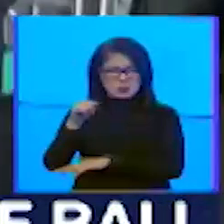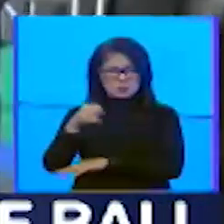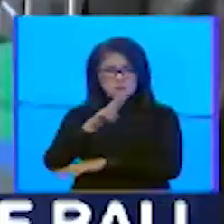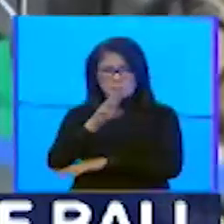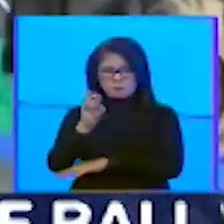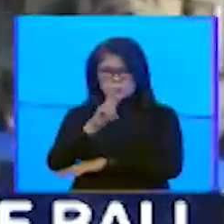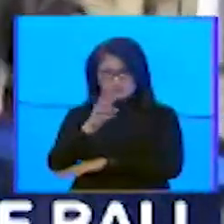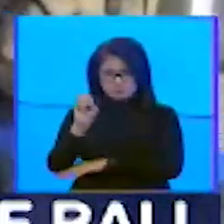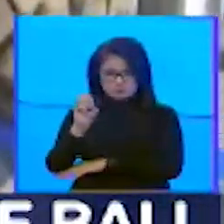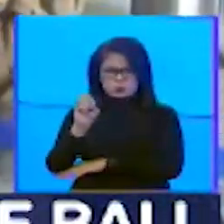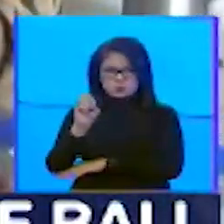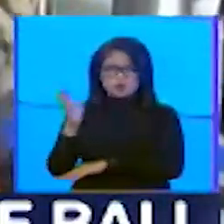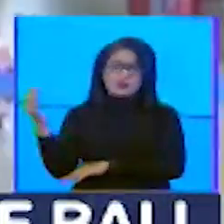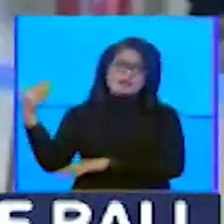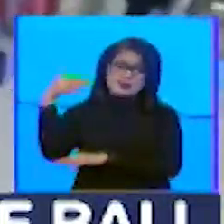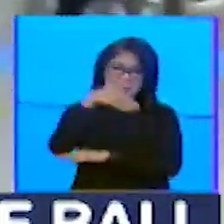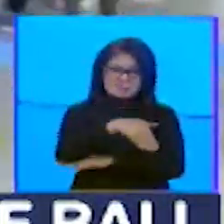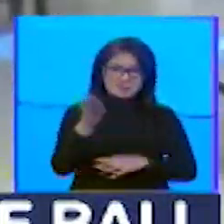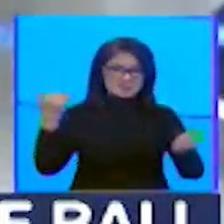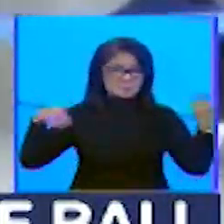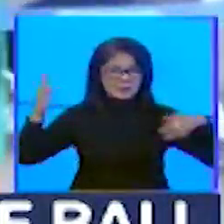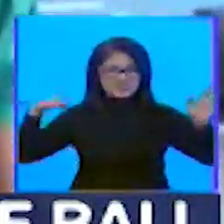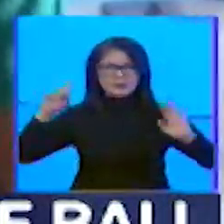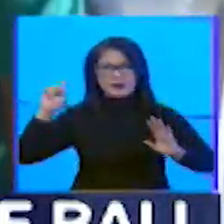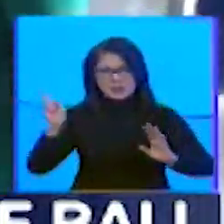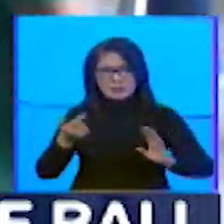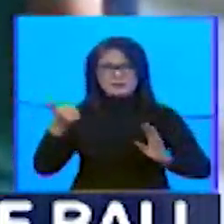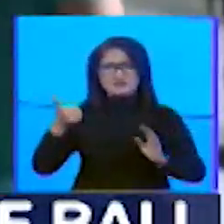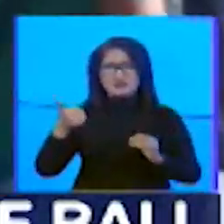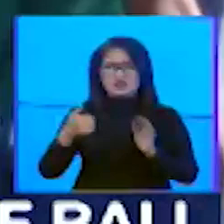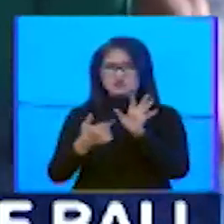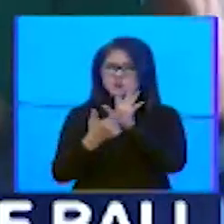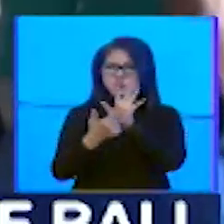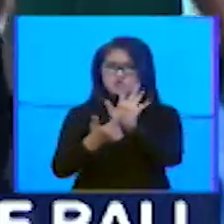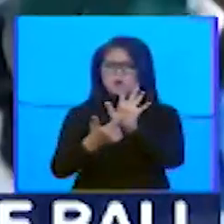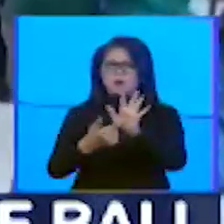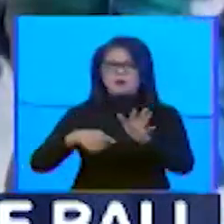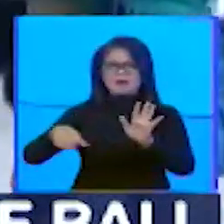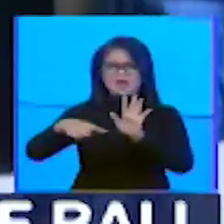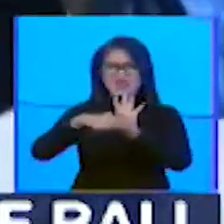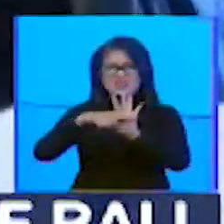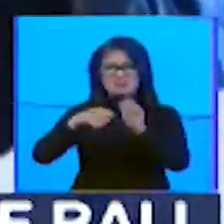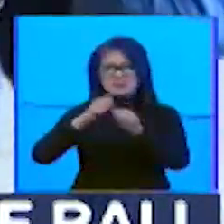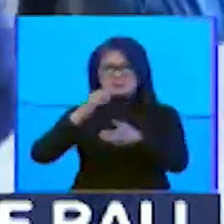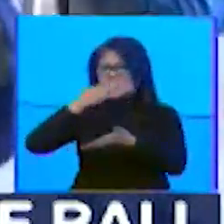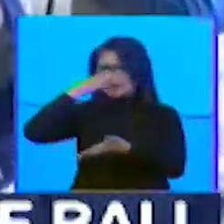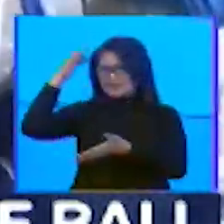dalam negeri yang hendak memasuki wilayah Bali nantinya wajib menunjukkan surat keterangan negatif uji swab berbasis